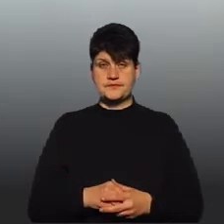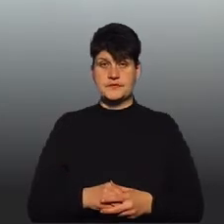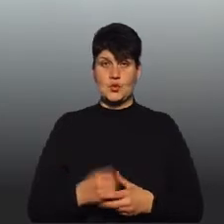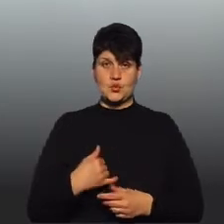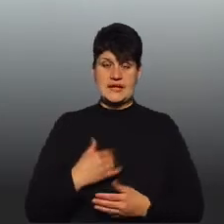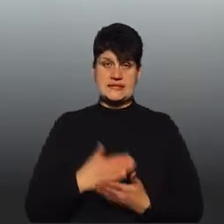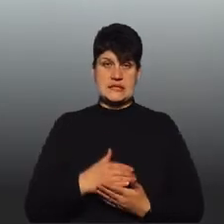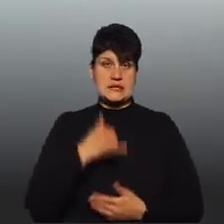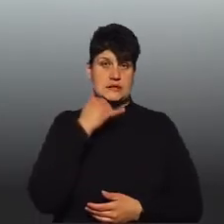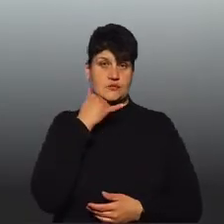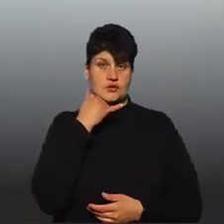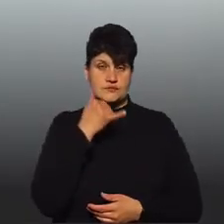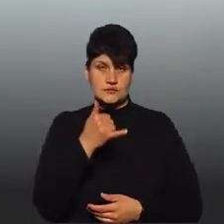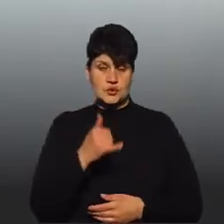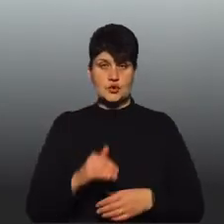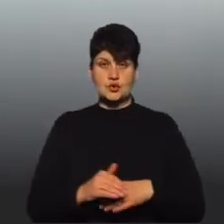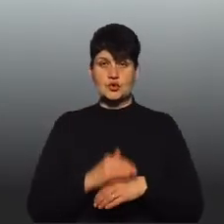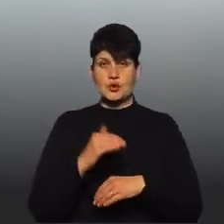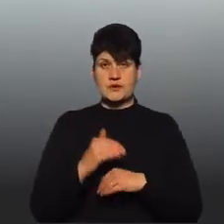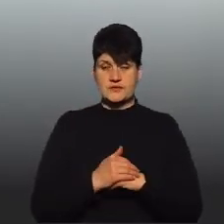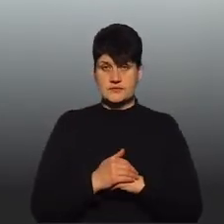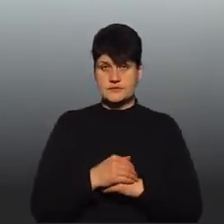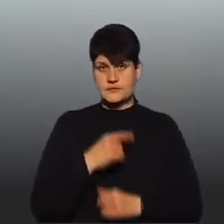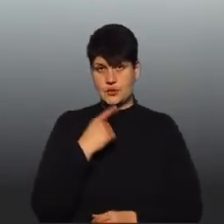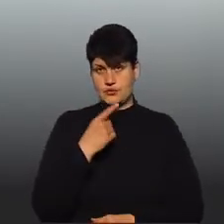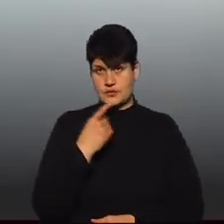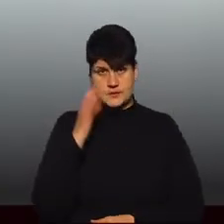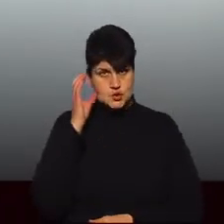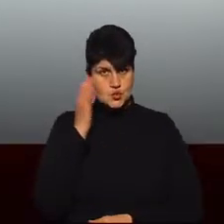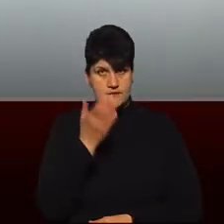телефонний дзвінок. Доброго вечора, говоріть, ми вас слухаємо.